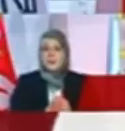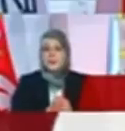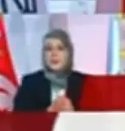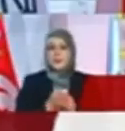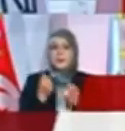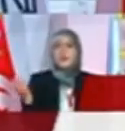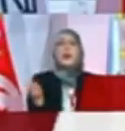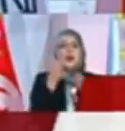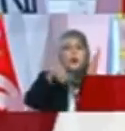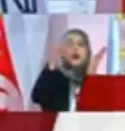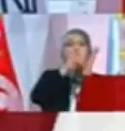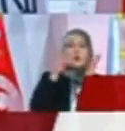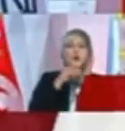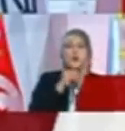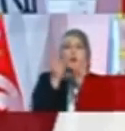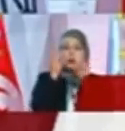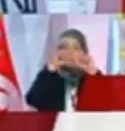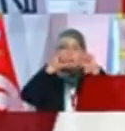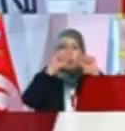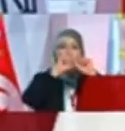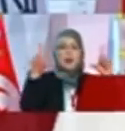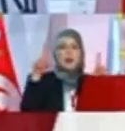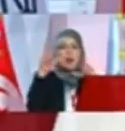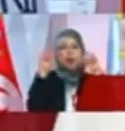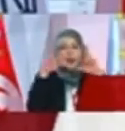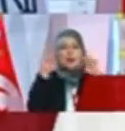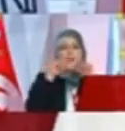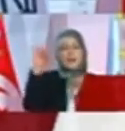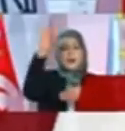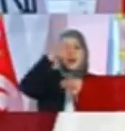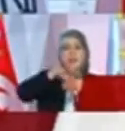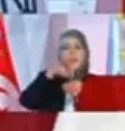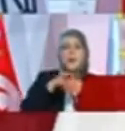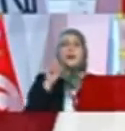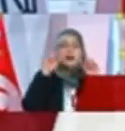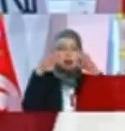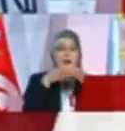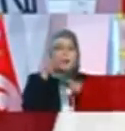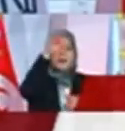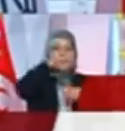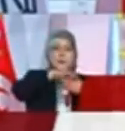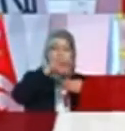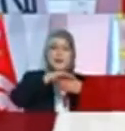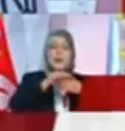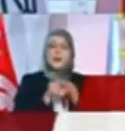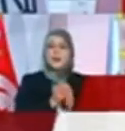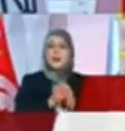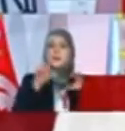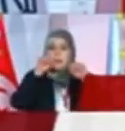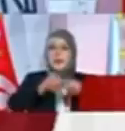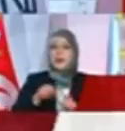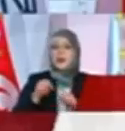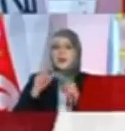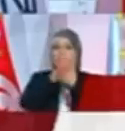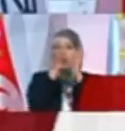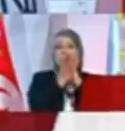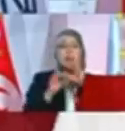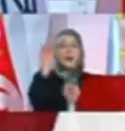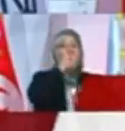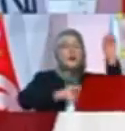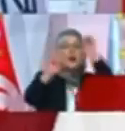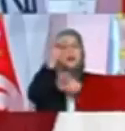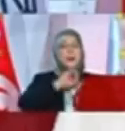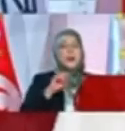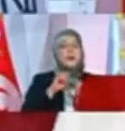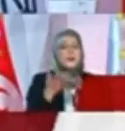وسعيا لمزيد إضفاء الشفافية على العملية الانتخابية، فقد مكنت الهيئة العليا المستقلة للانتخابات جمعيات ومنظمات المجتمع